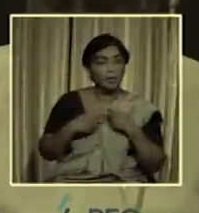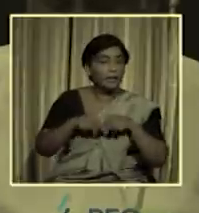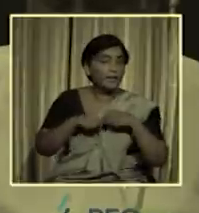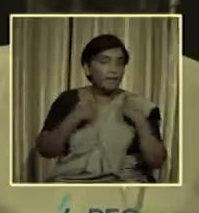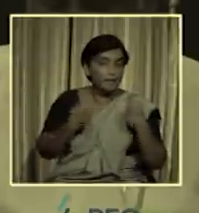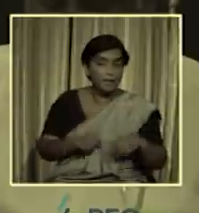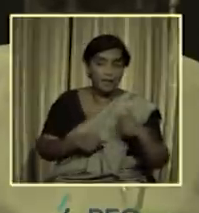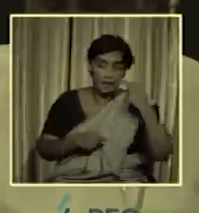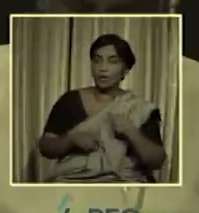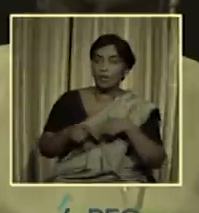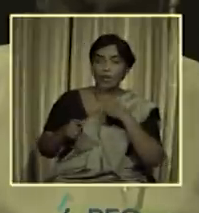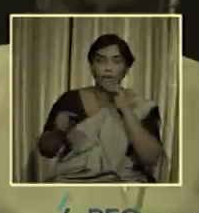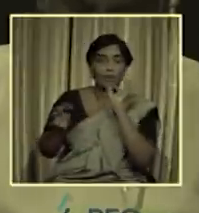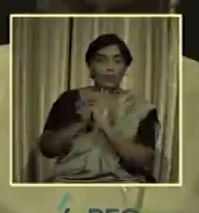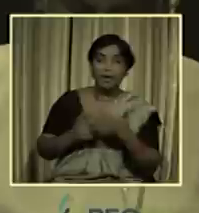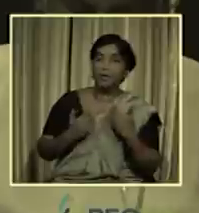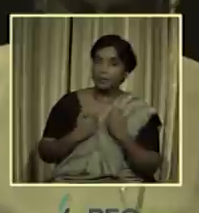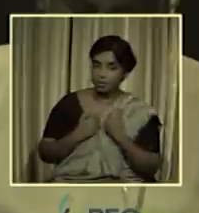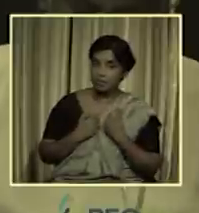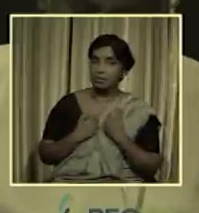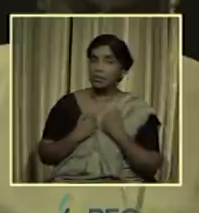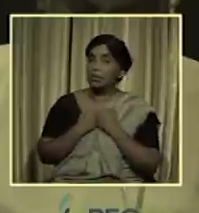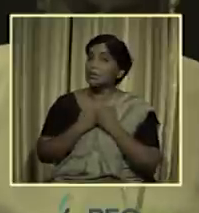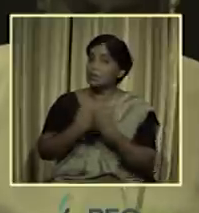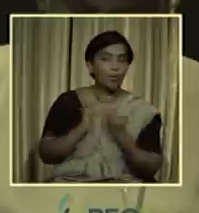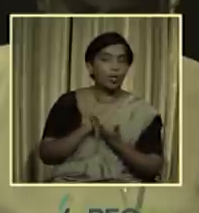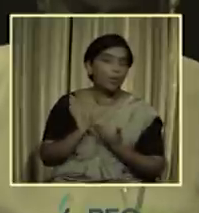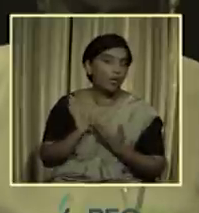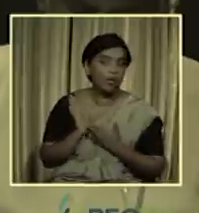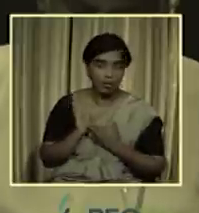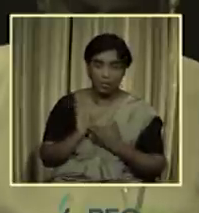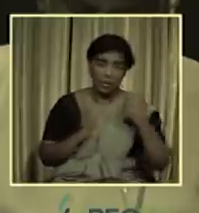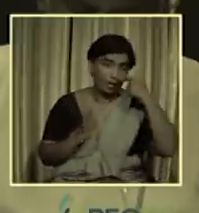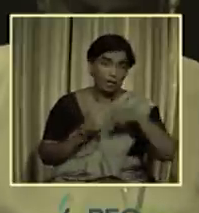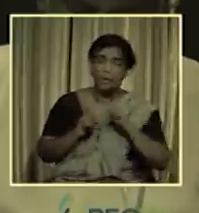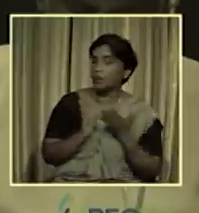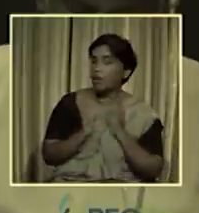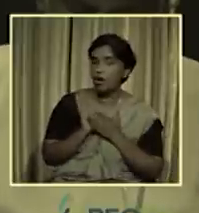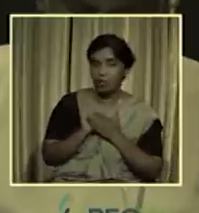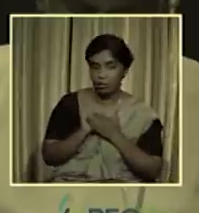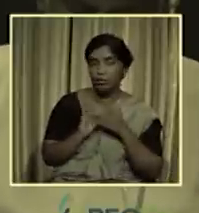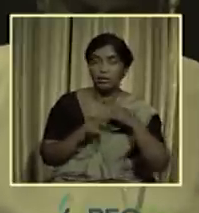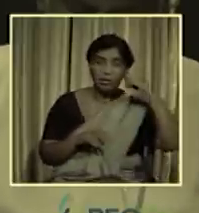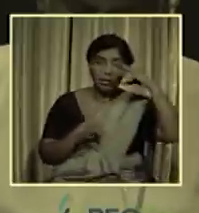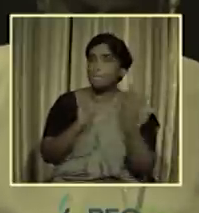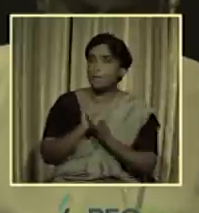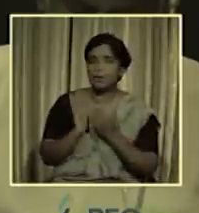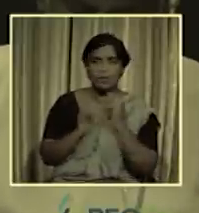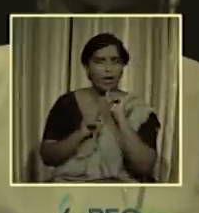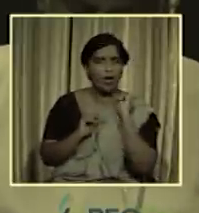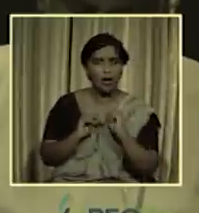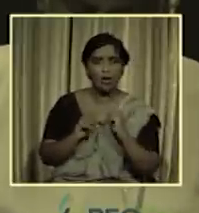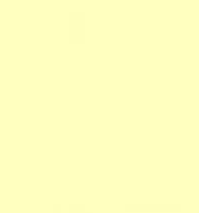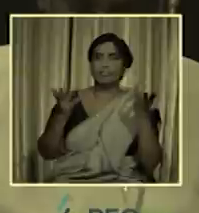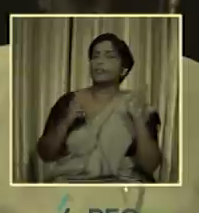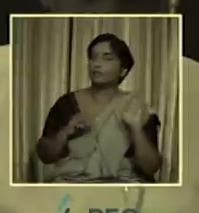කරන්නේ තෙල් වලට පුච්චන්න. නමුත් අපිට ප්‍රවාහන ප්‍රතිපත්තියක් නැහැ. ඉන්ධන ප්‍රතිපත්තිය මොකද්ද? විදුලි ප්‍රතිපත්තිය මොකද්ද? ඇහුවොත් උඩ